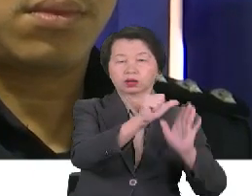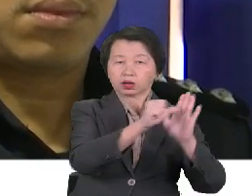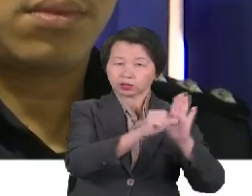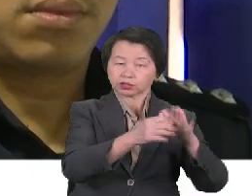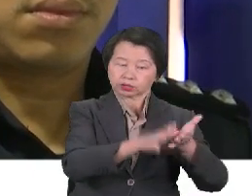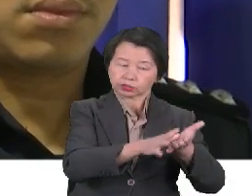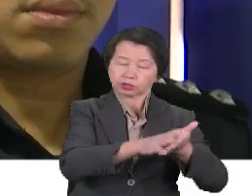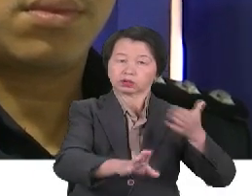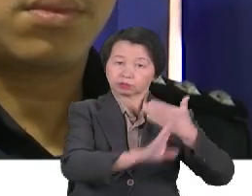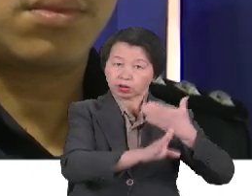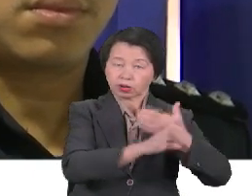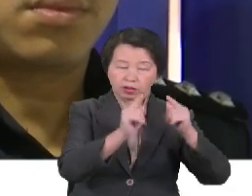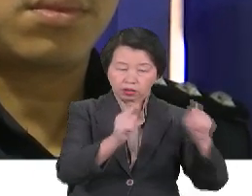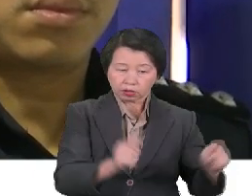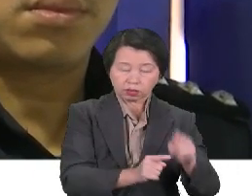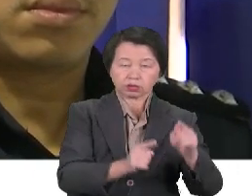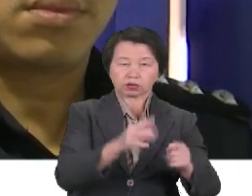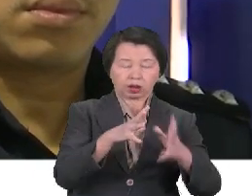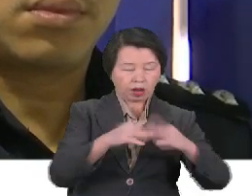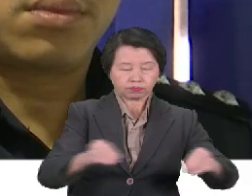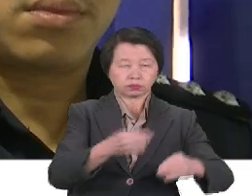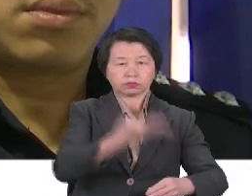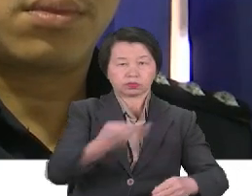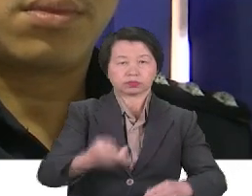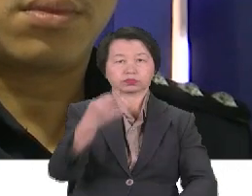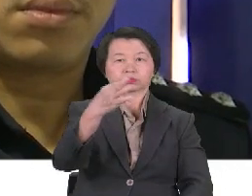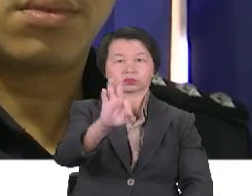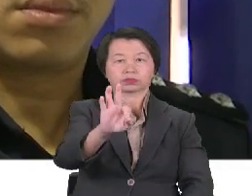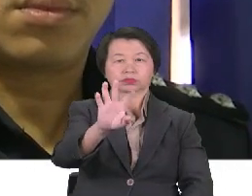dadah berbahaya kurungan pelucut hakan harta